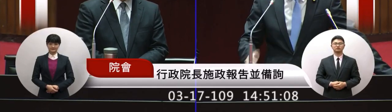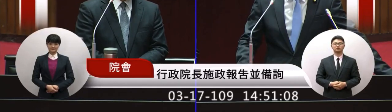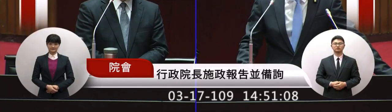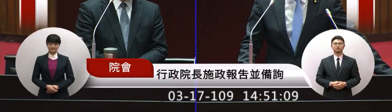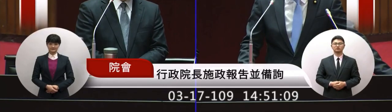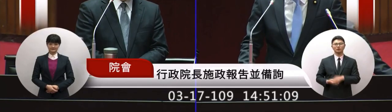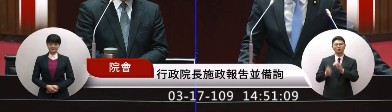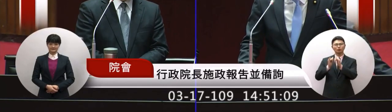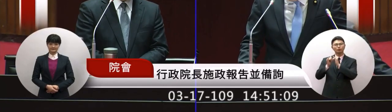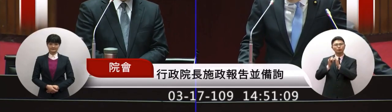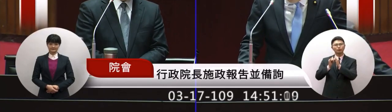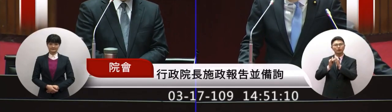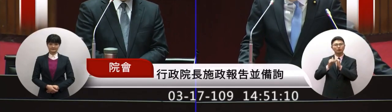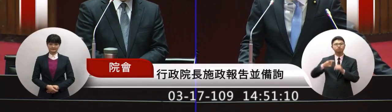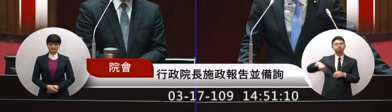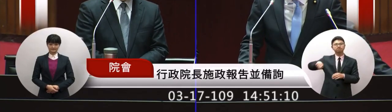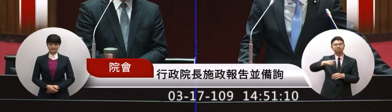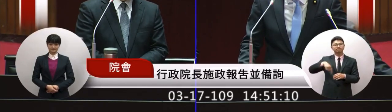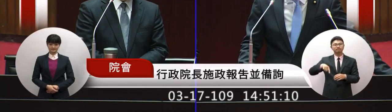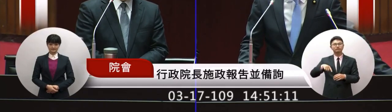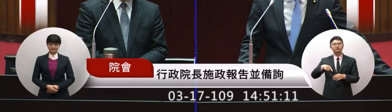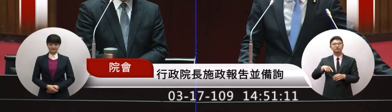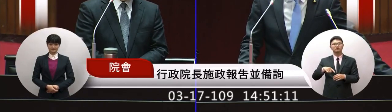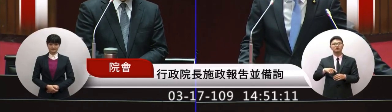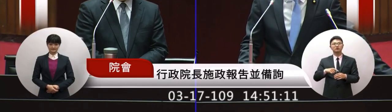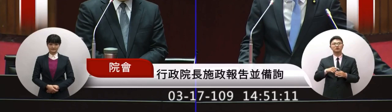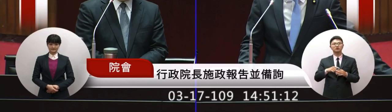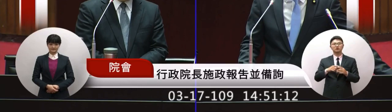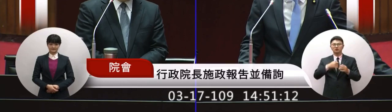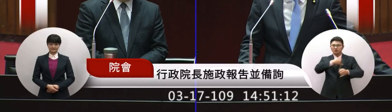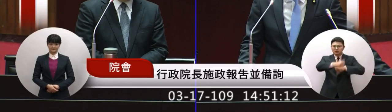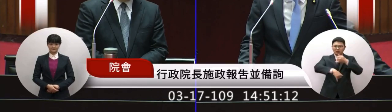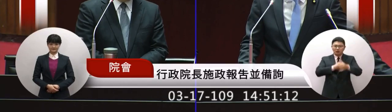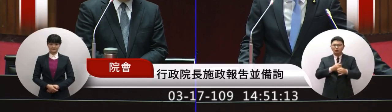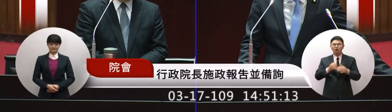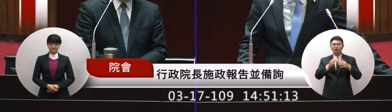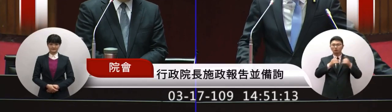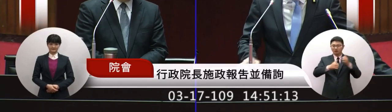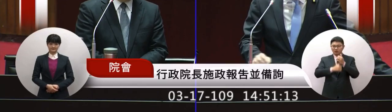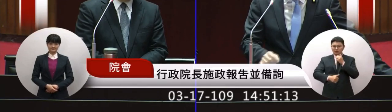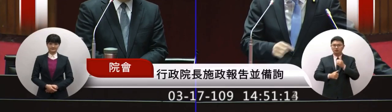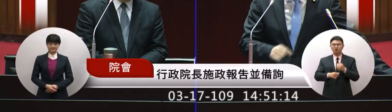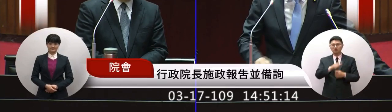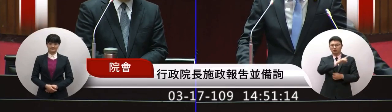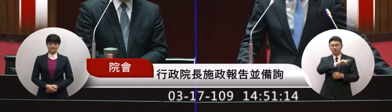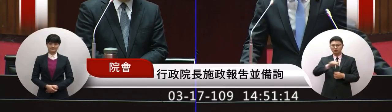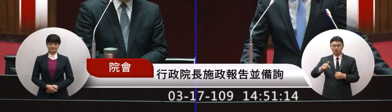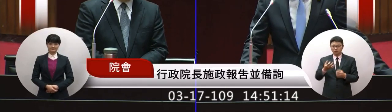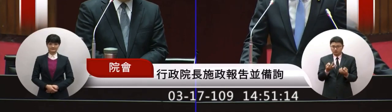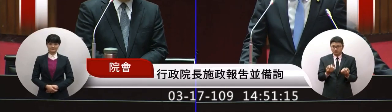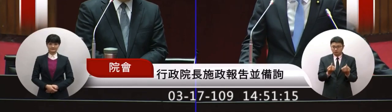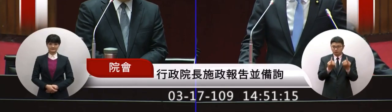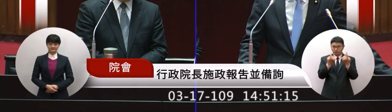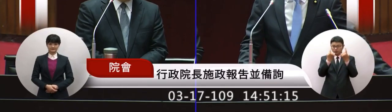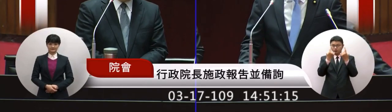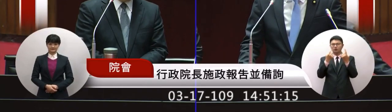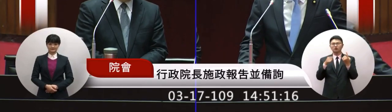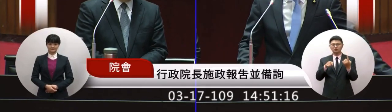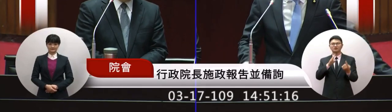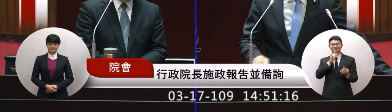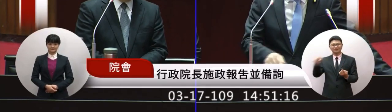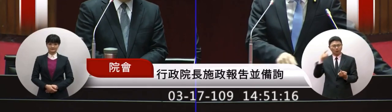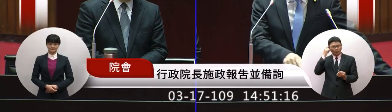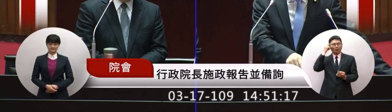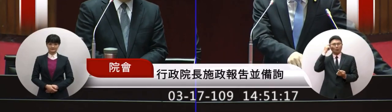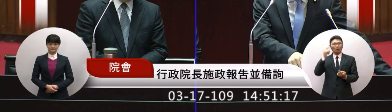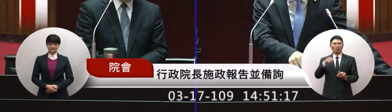民众之间哈，他们在生活的民生经济上面，物价膨胀是他们最大的一个感